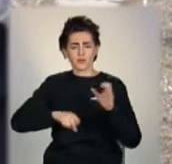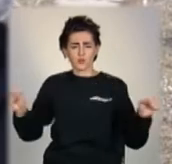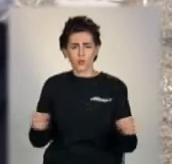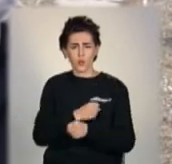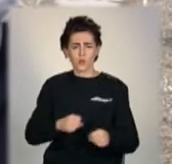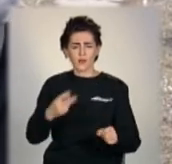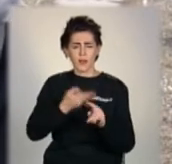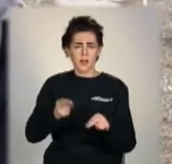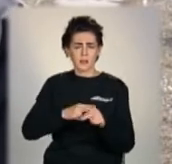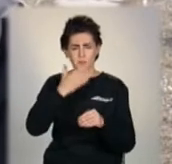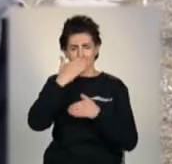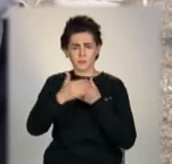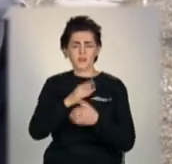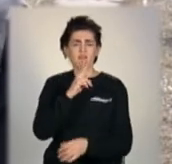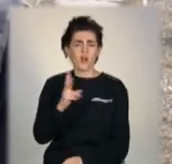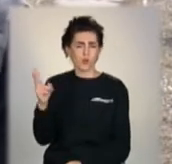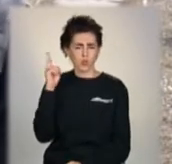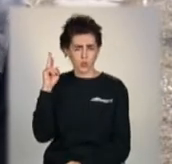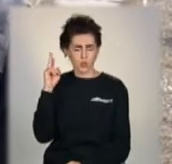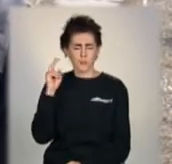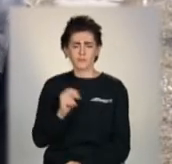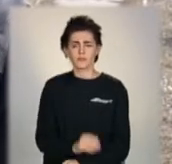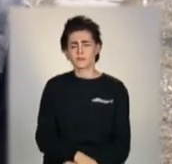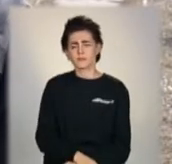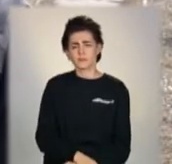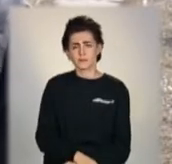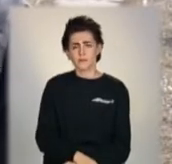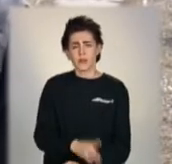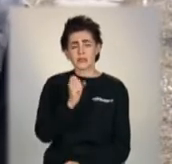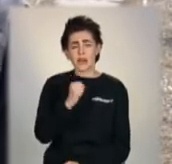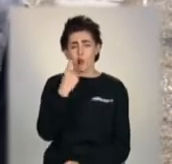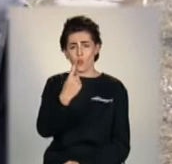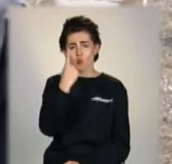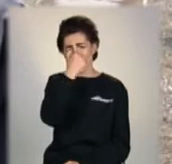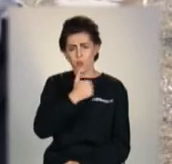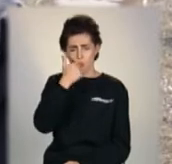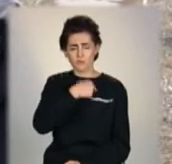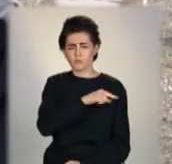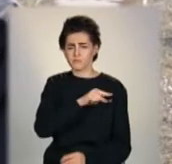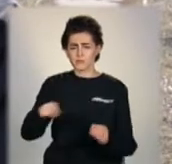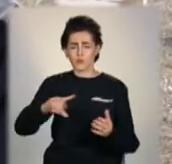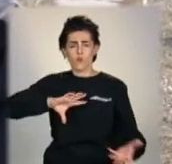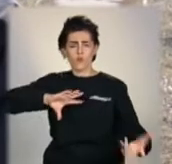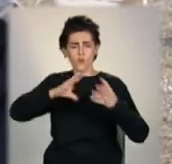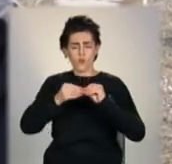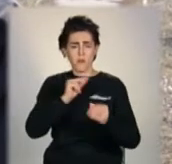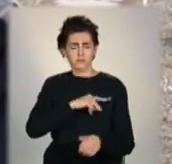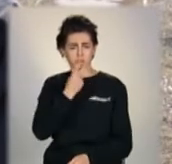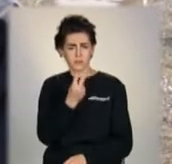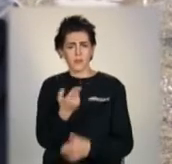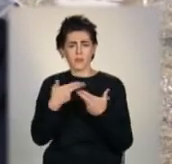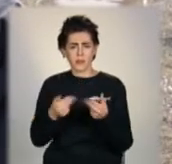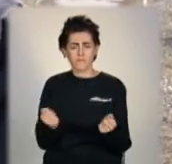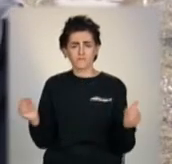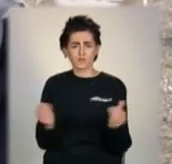близько 2 років тому. За рік, навіть менше, ми оцінили результати цієї роботи, побачили зменшення